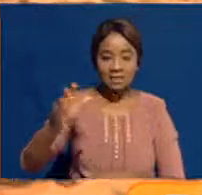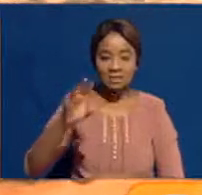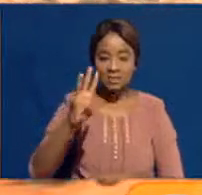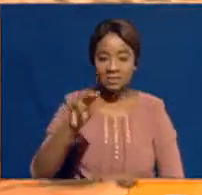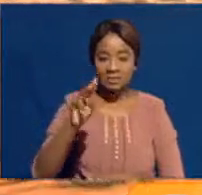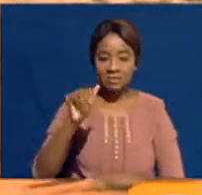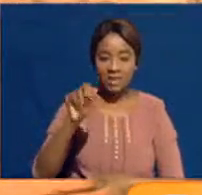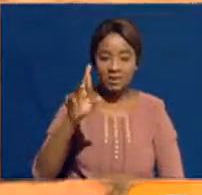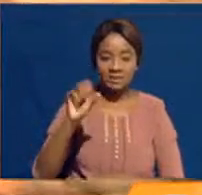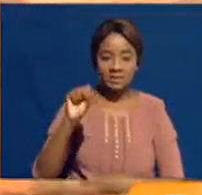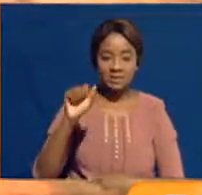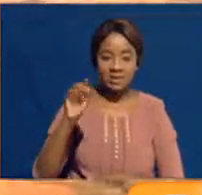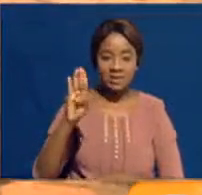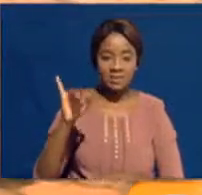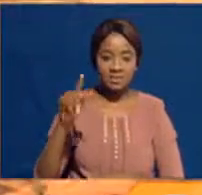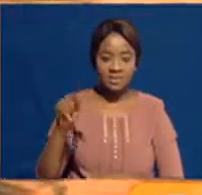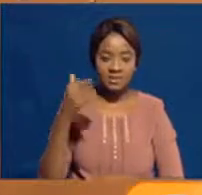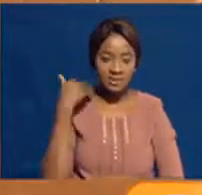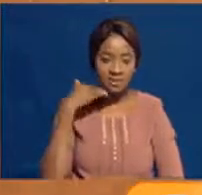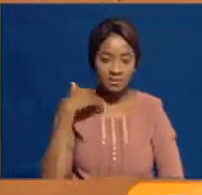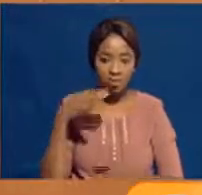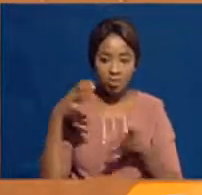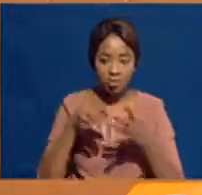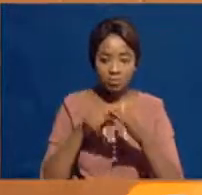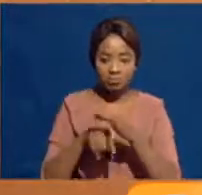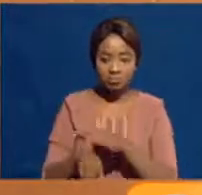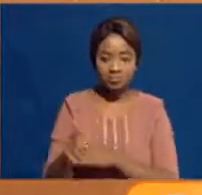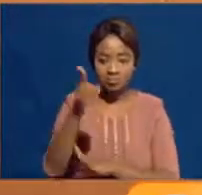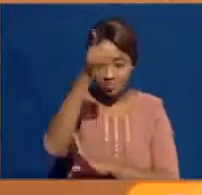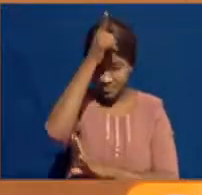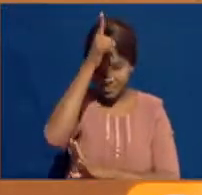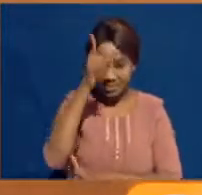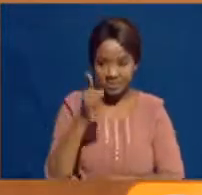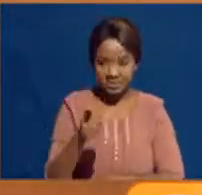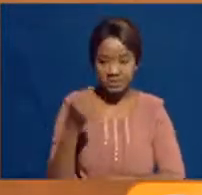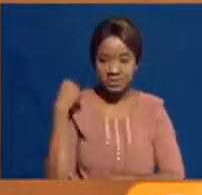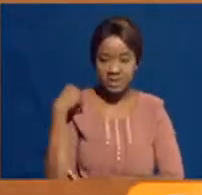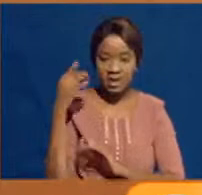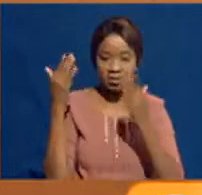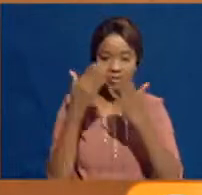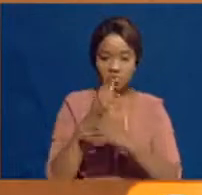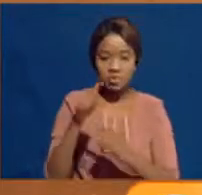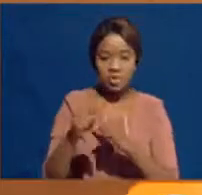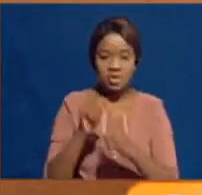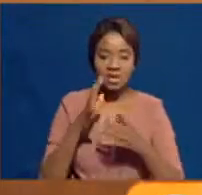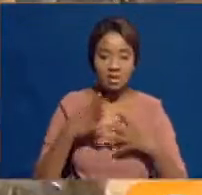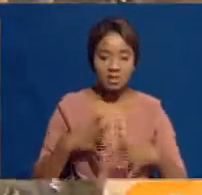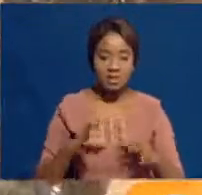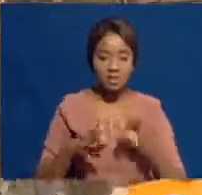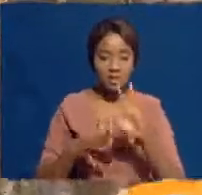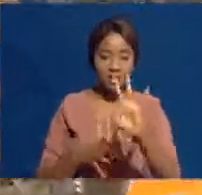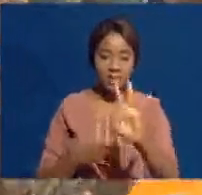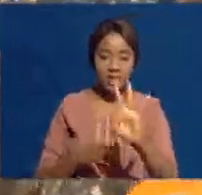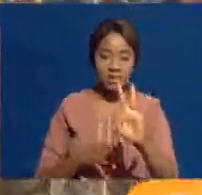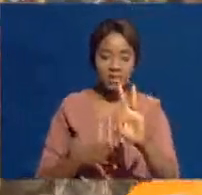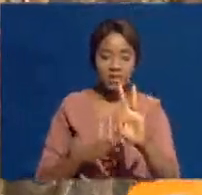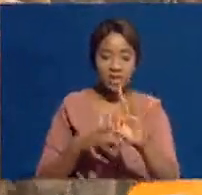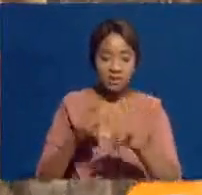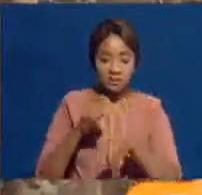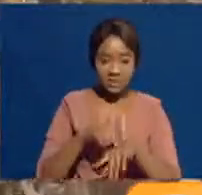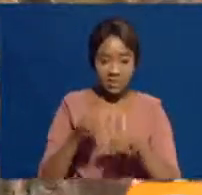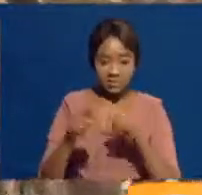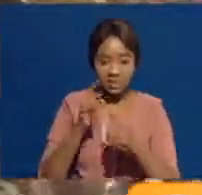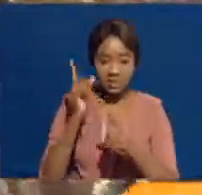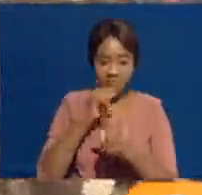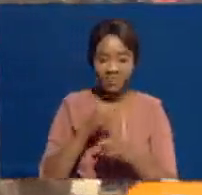Marsabit baada ya majangili kuvamia kijiji hicho usiku wa kuamkia leo na kuwaua watu watatu na kutoroka na mamia